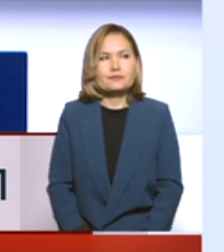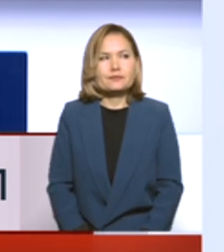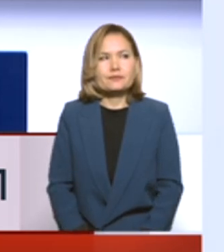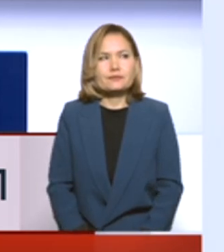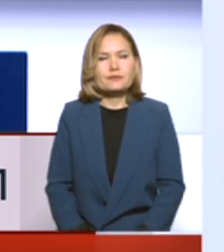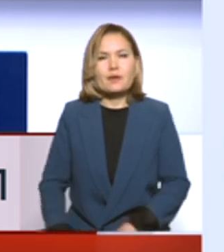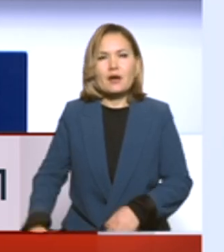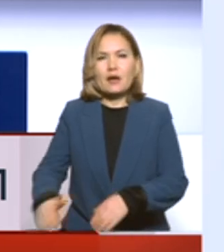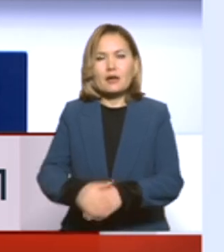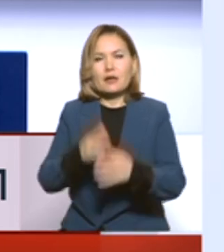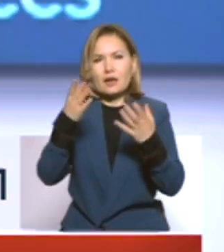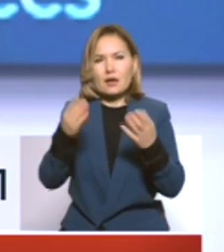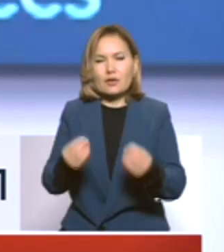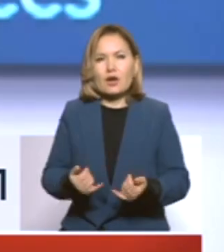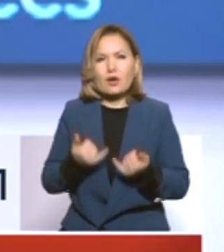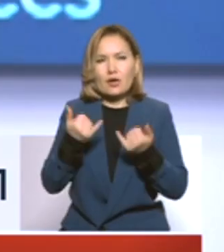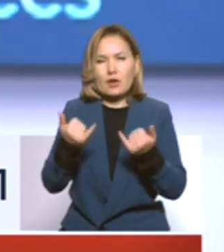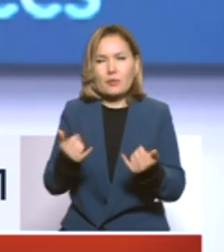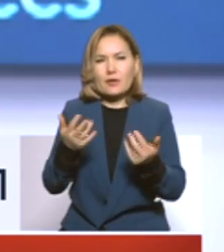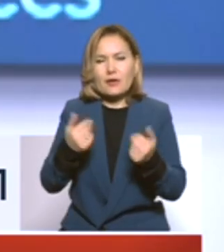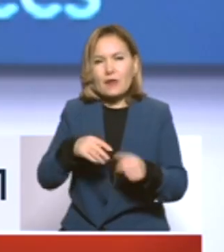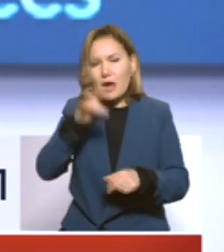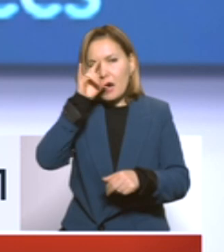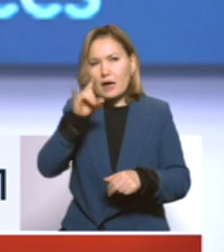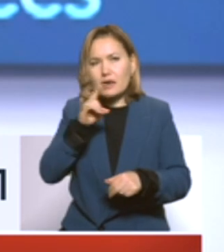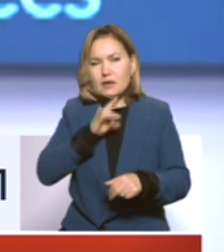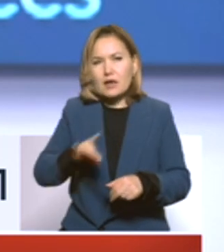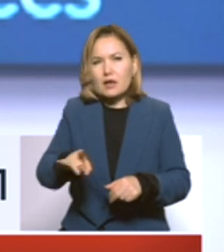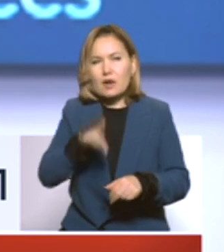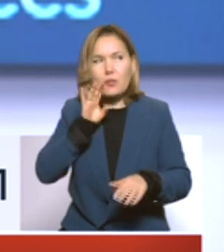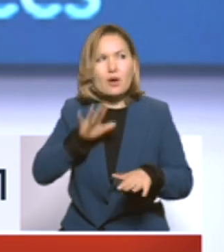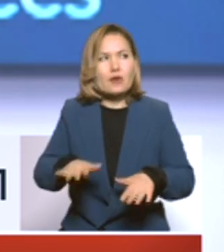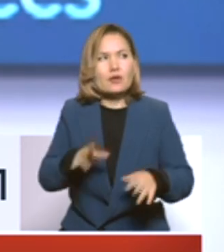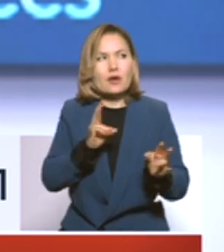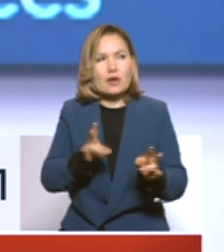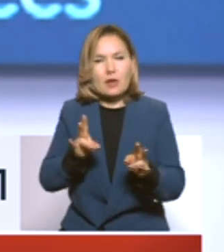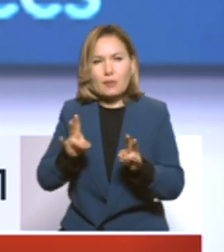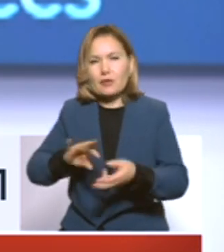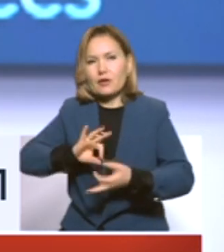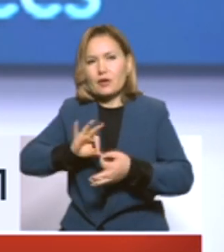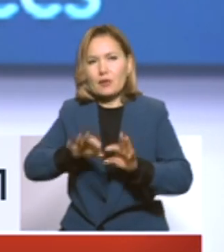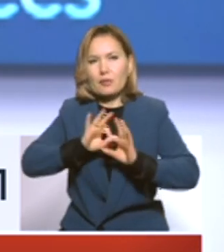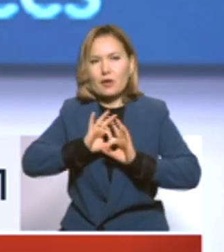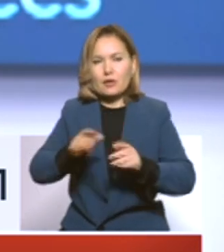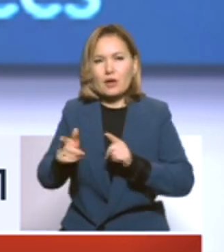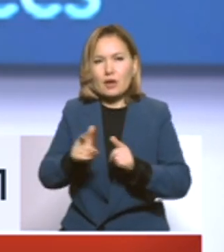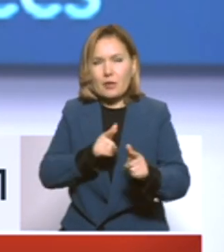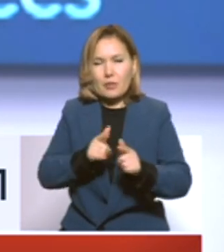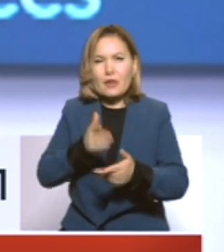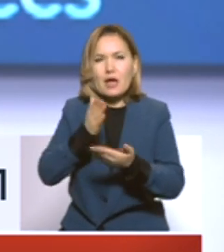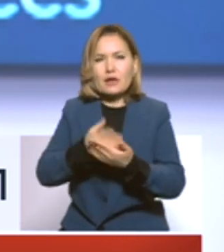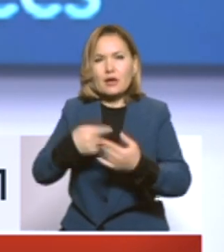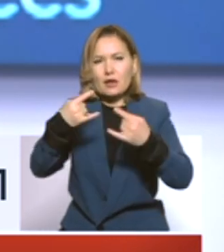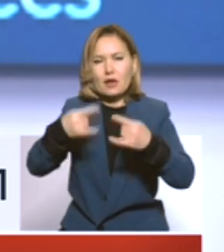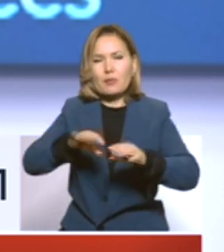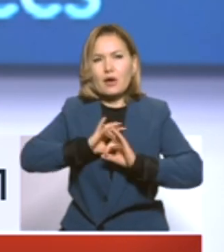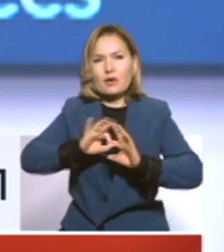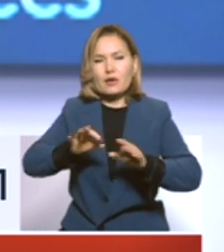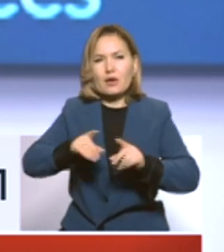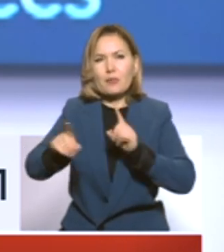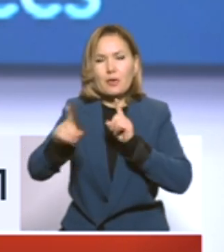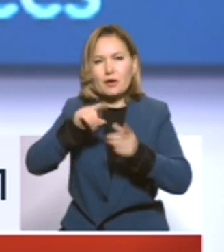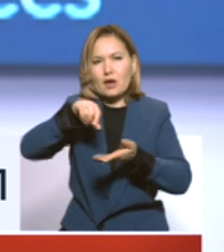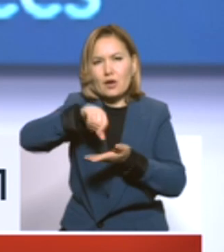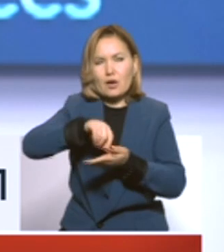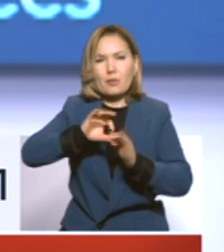Қайырлы күн, құрметті әріптестер. Елдегі су тасқыны бойынша ағымдағы жағдайдың туралы ақпаратты жедел беру мақсатында біздің алаңнан брифингтер